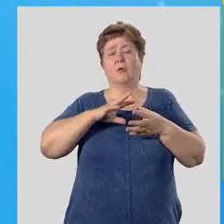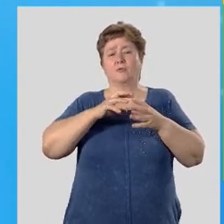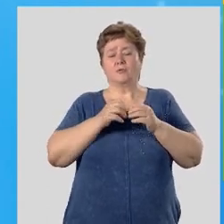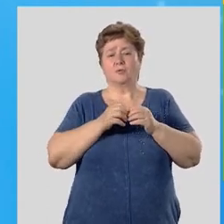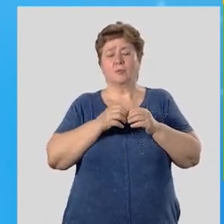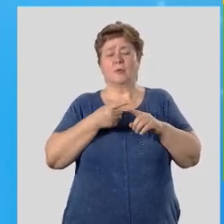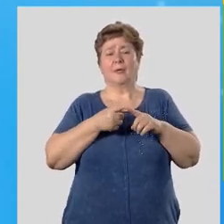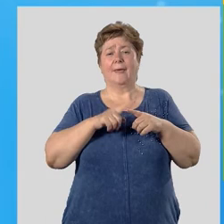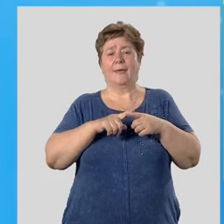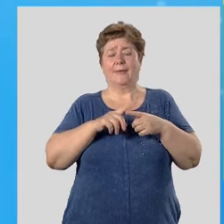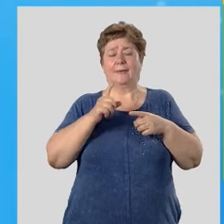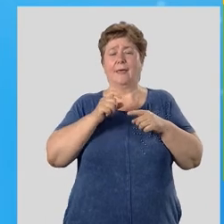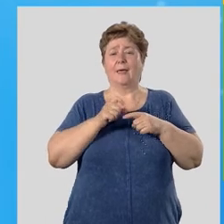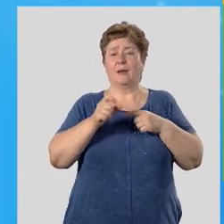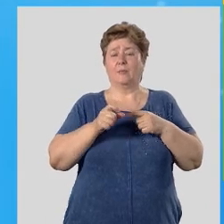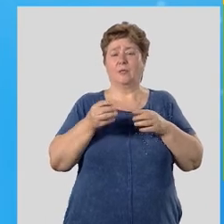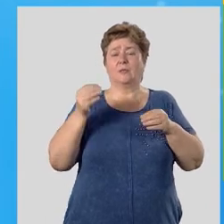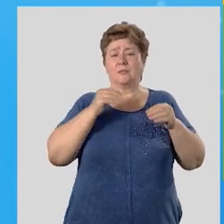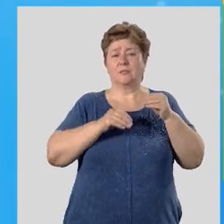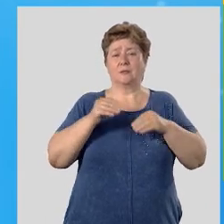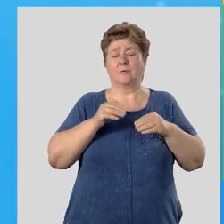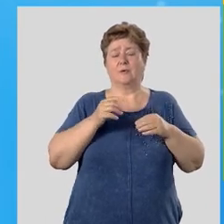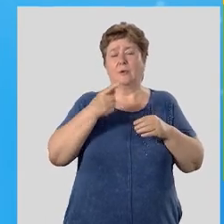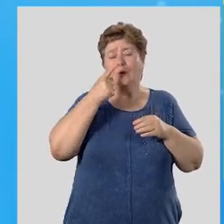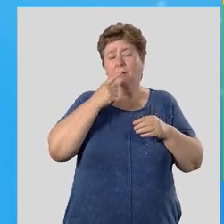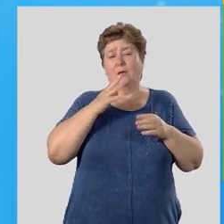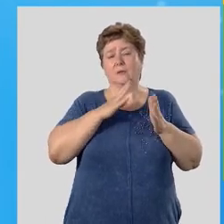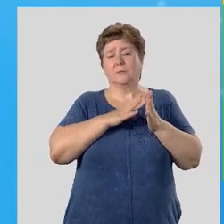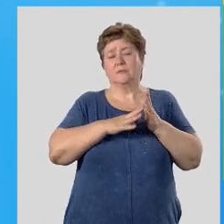сумме эти элементы составляют около